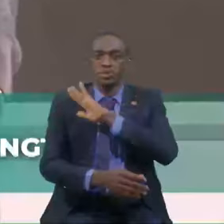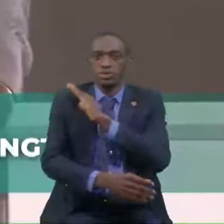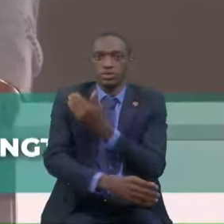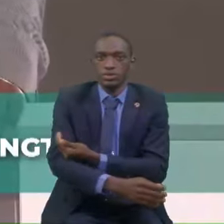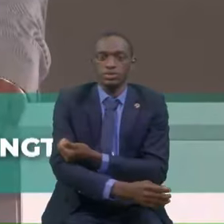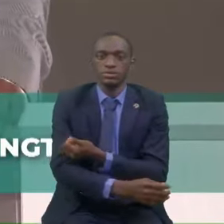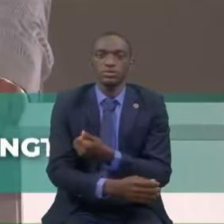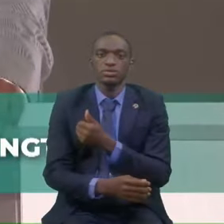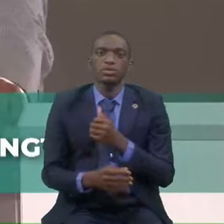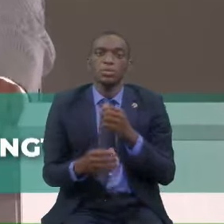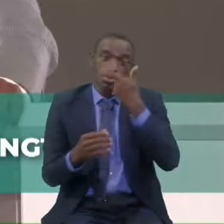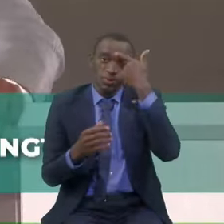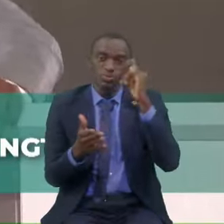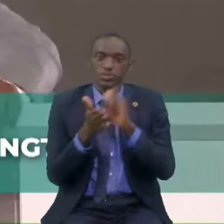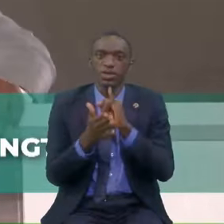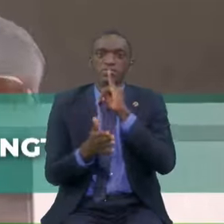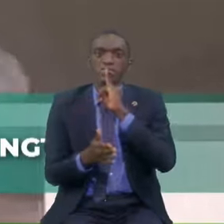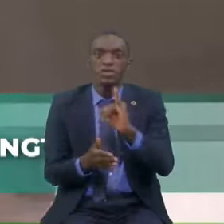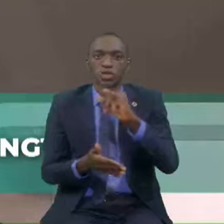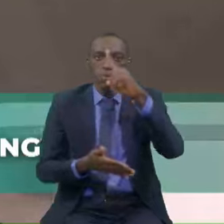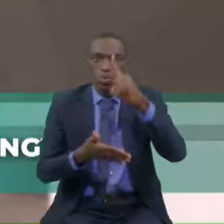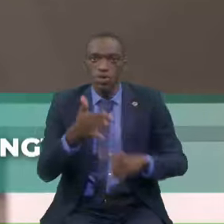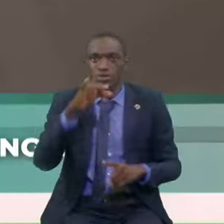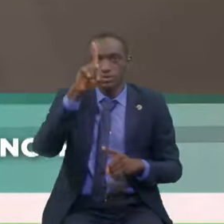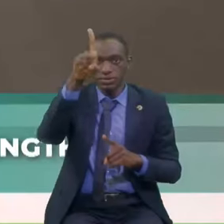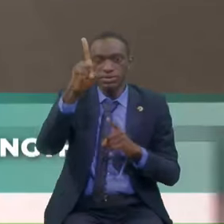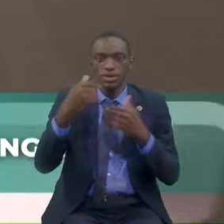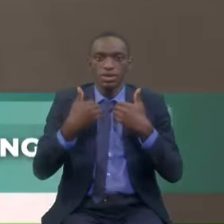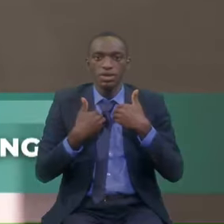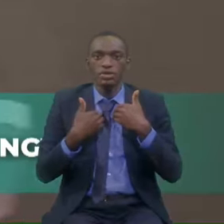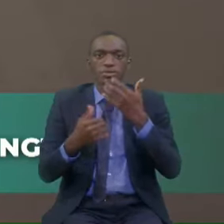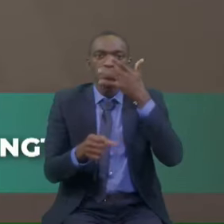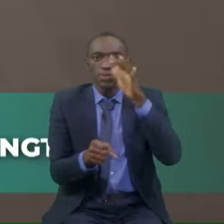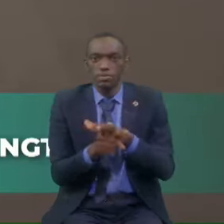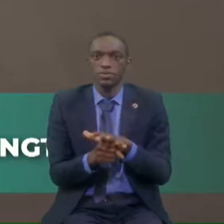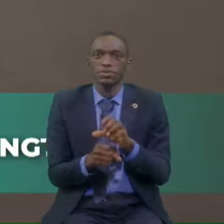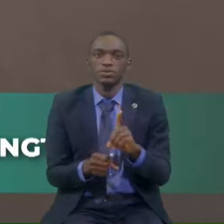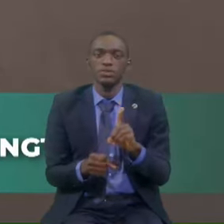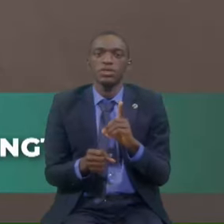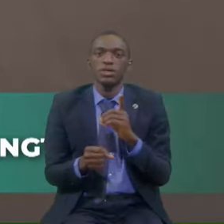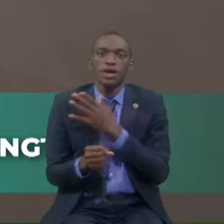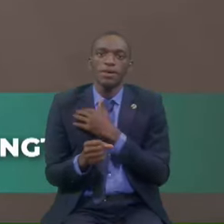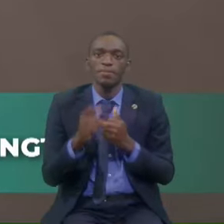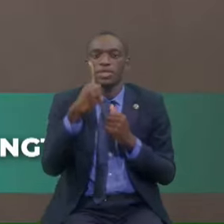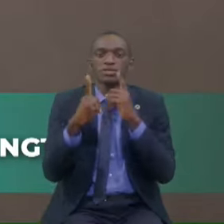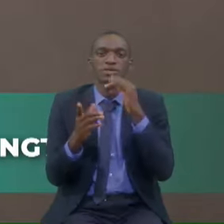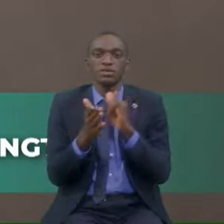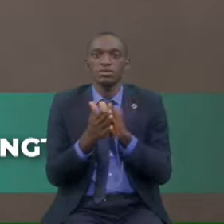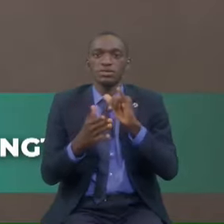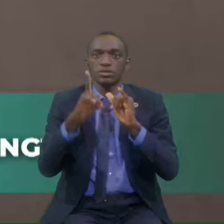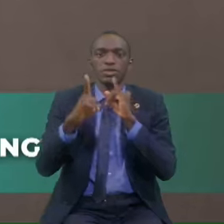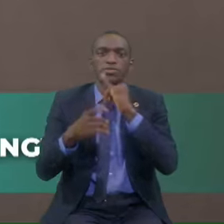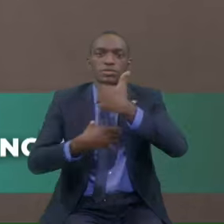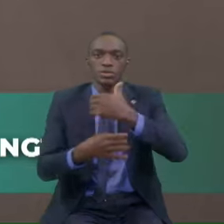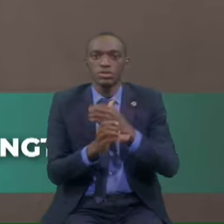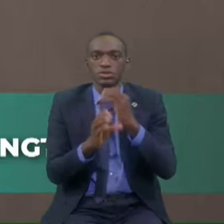autorité, parce que c'est ça, c'est ce qu'il a promis. Il est le créateur des